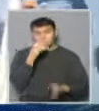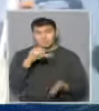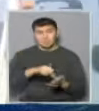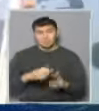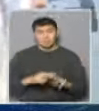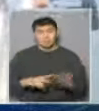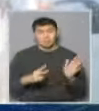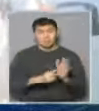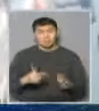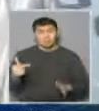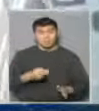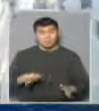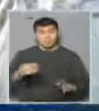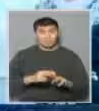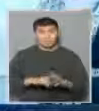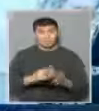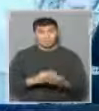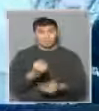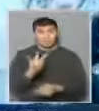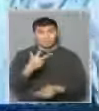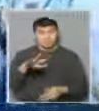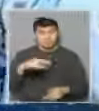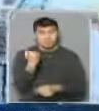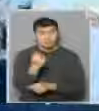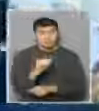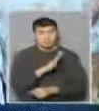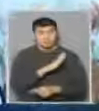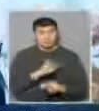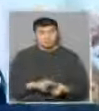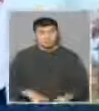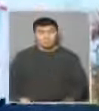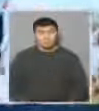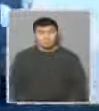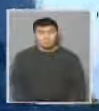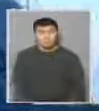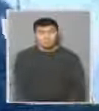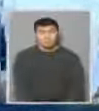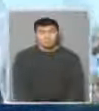участие 8 спортсменов Атырауской области. 3 из них завоевали серебряные медали.